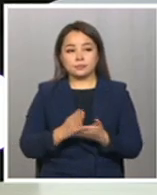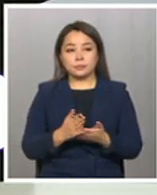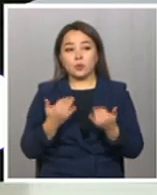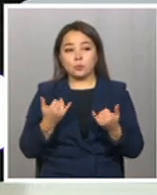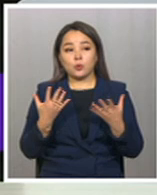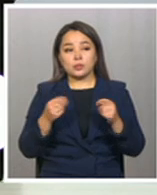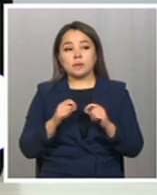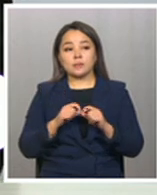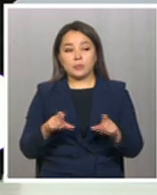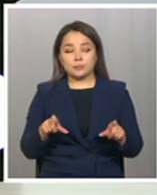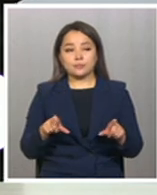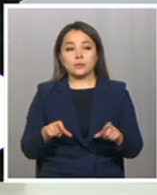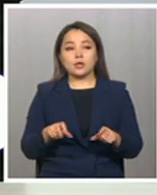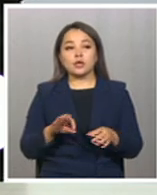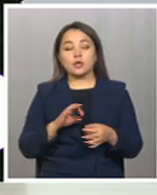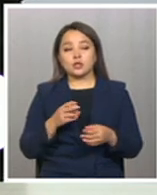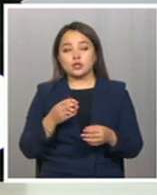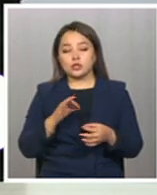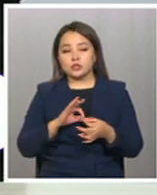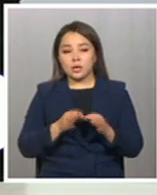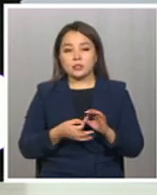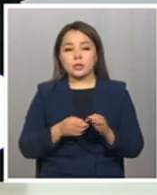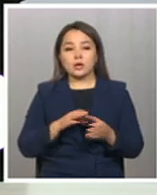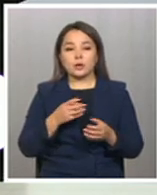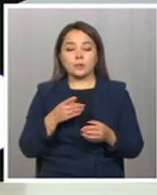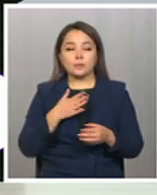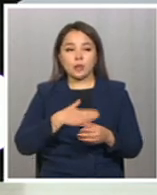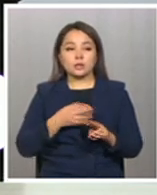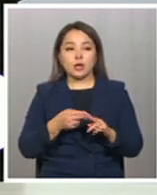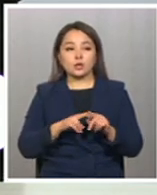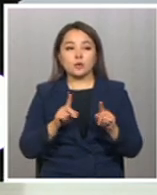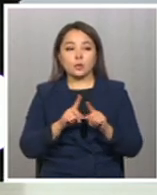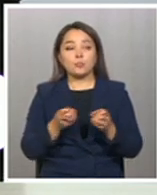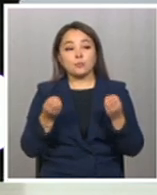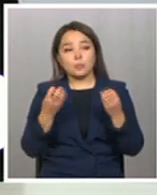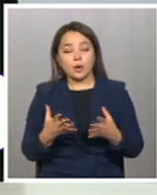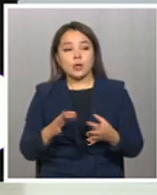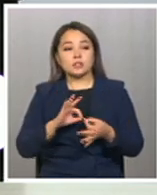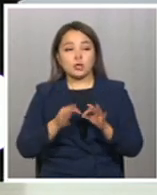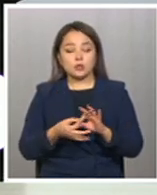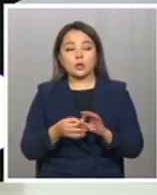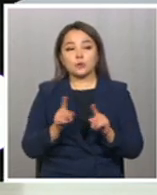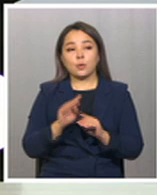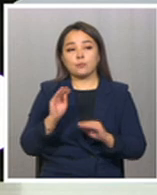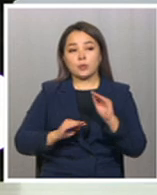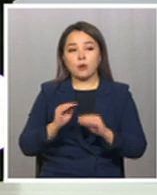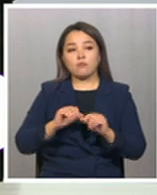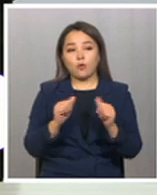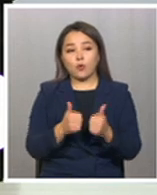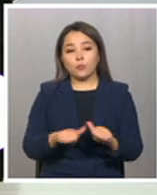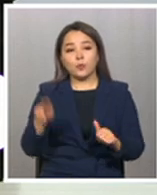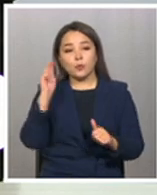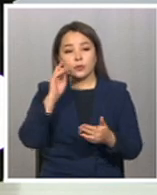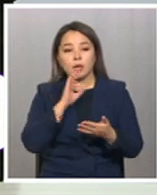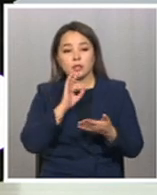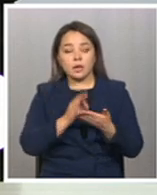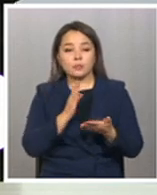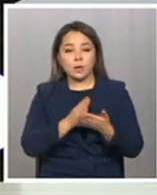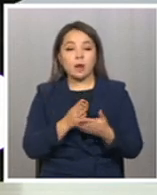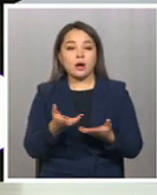Бүгінгі сабақта жай және күрделі эфирлердің құрылымдық формулаларын құрасыз, жай және күрделі эфирлердің